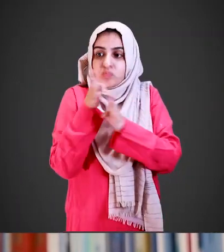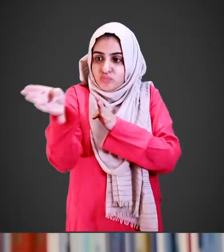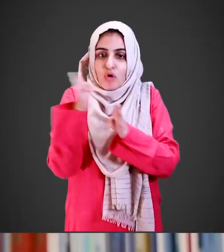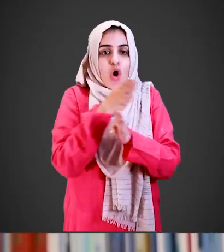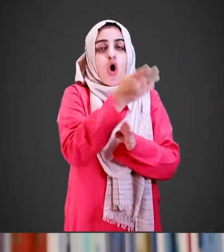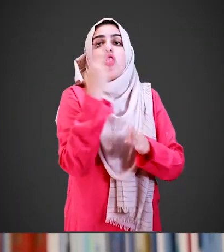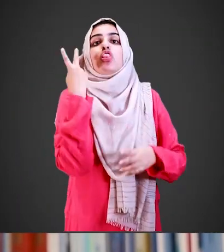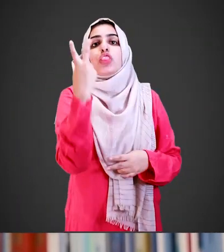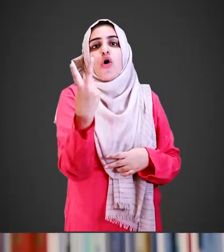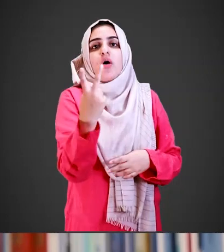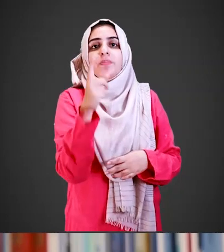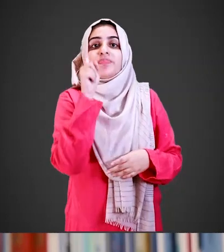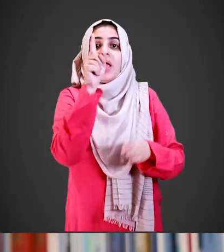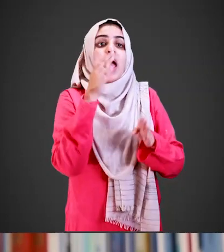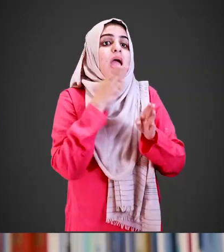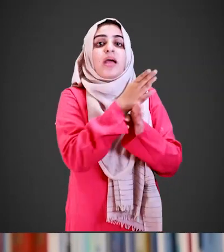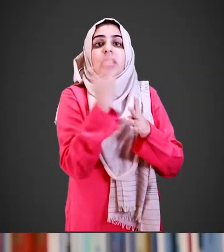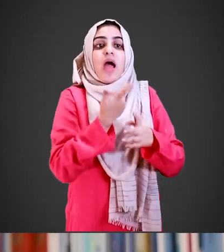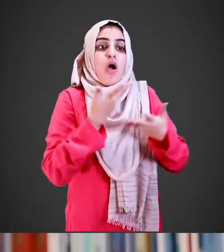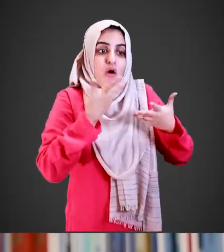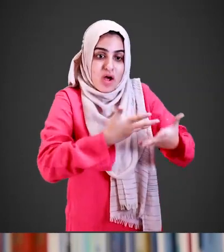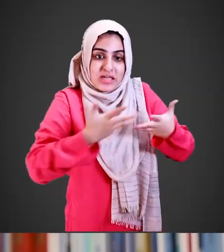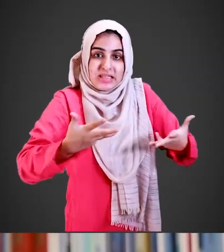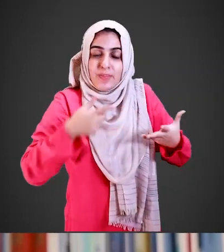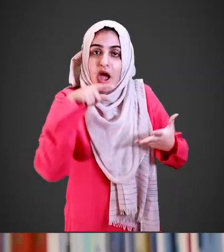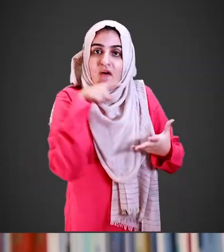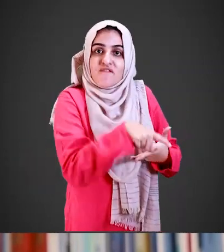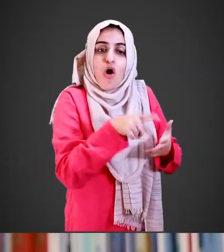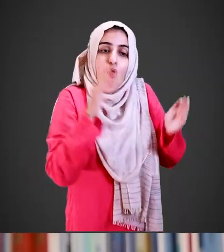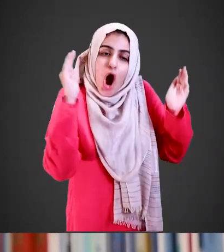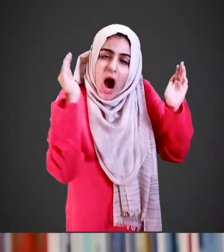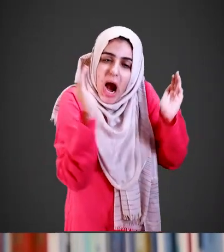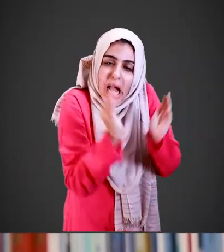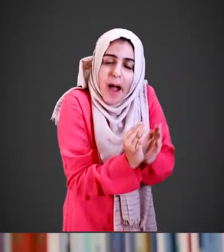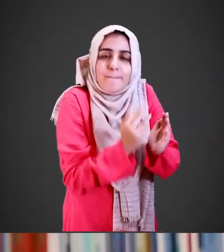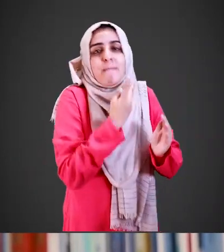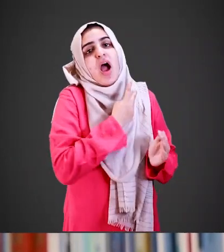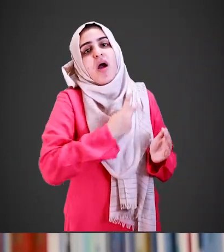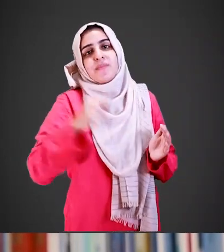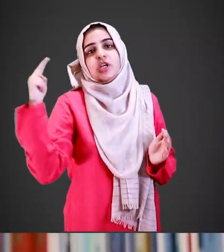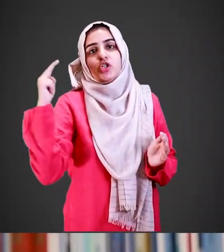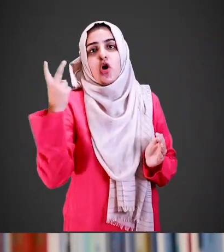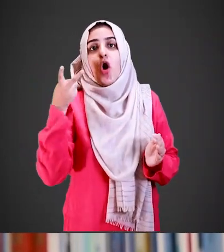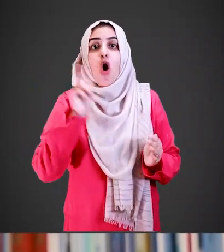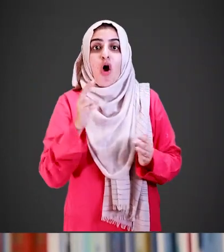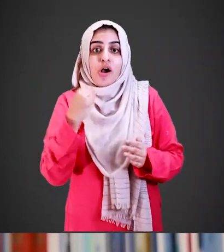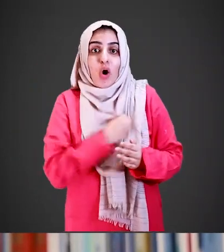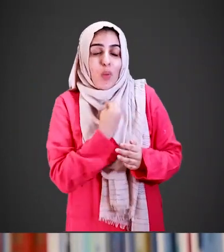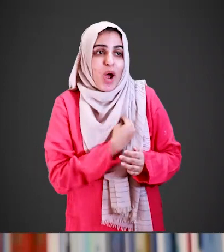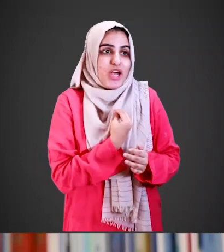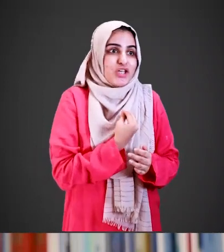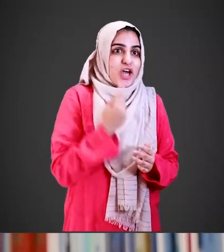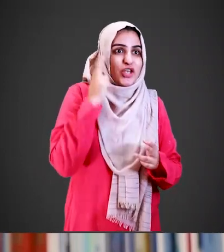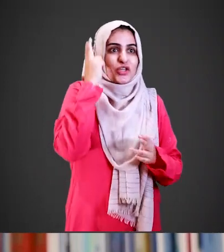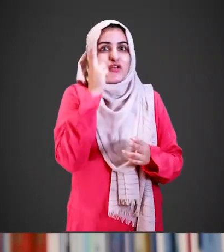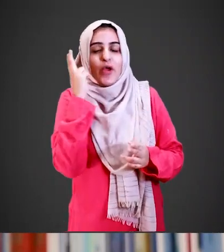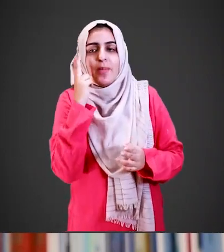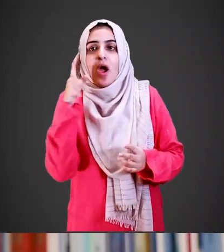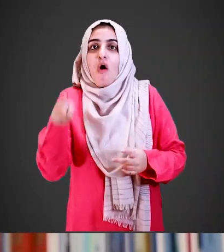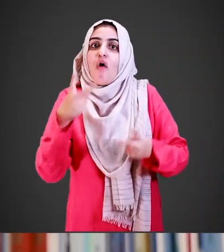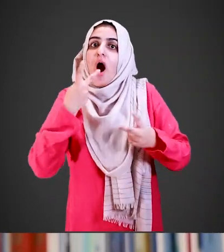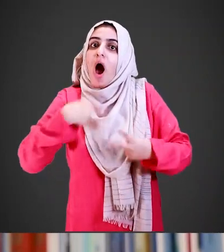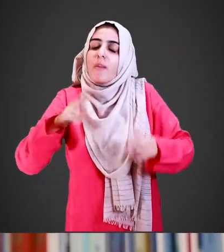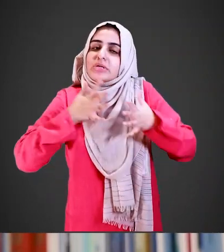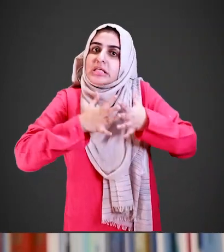नज़र रखे हुए है। एक कि वसाइल जो हैं वो हमेशा वो लिमिटेड और महदूद हैं, जबकि जो ख्वाहिशात हैं वो लामहदूद